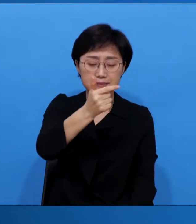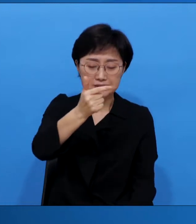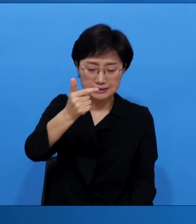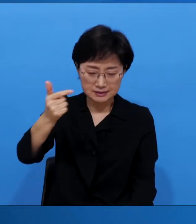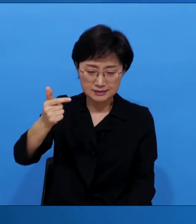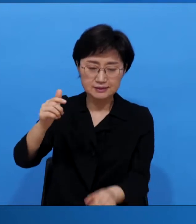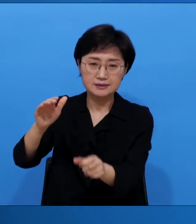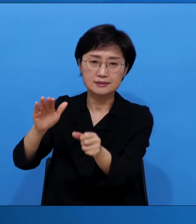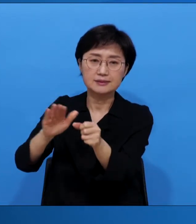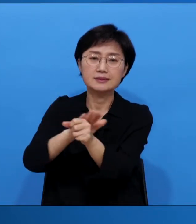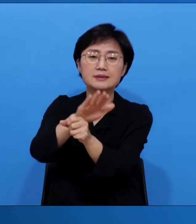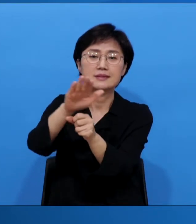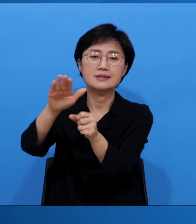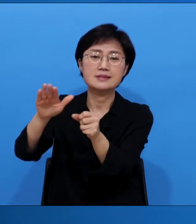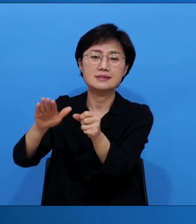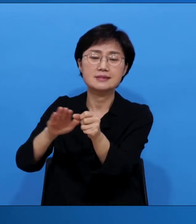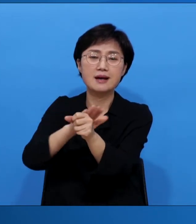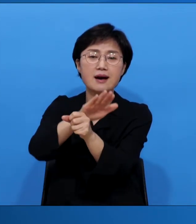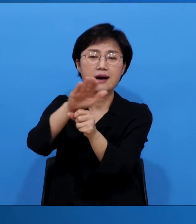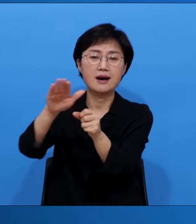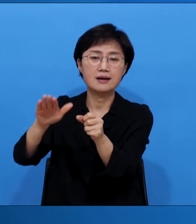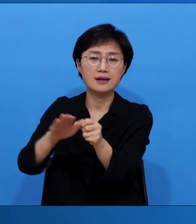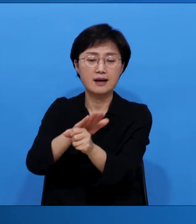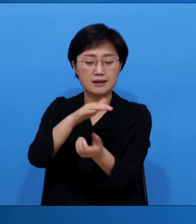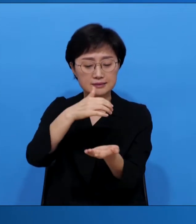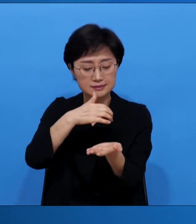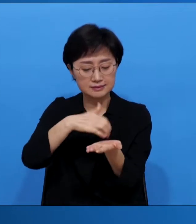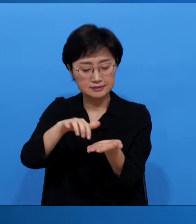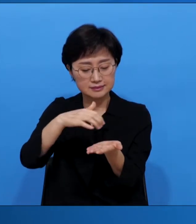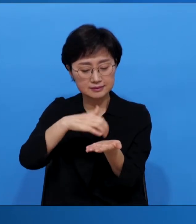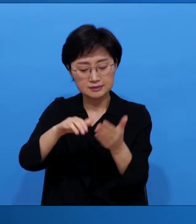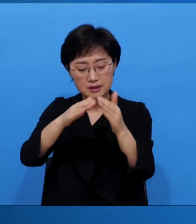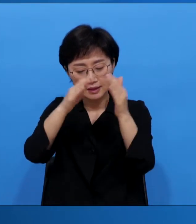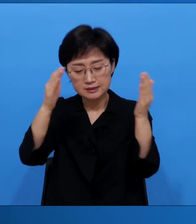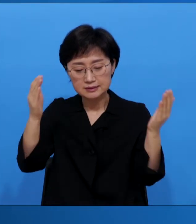하나님 크신 사랑을